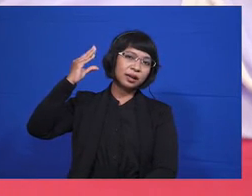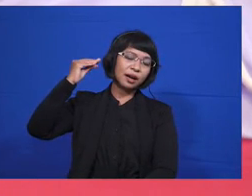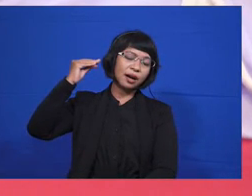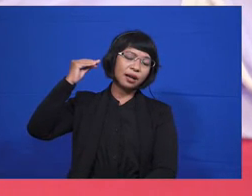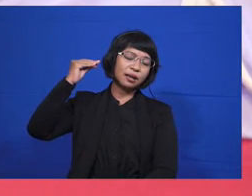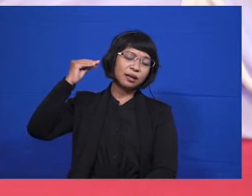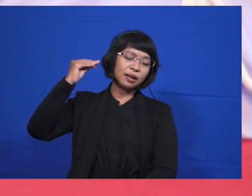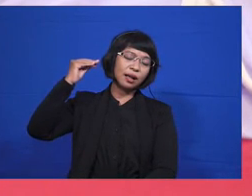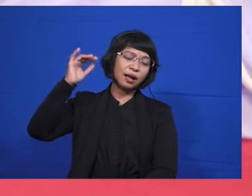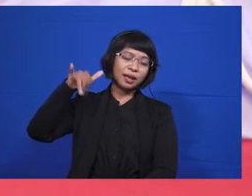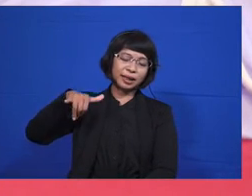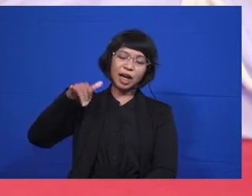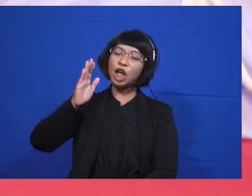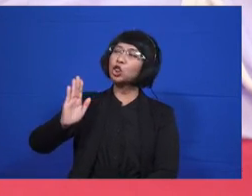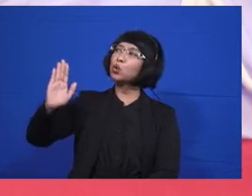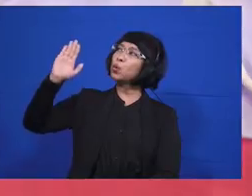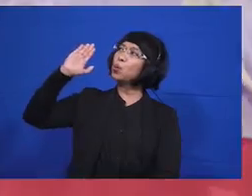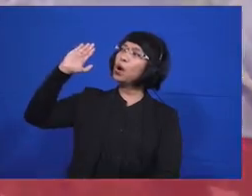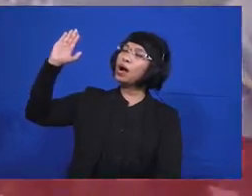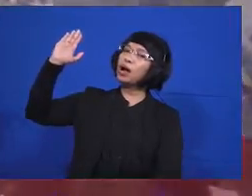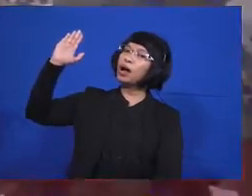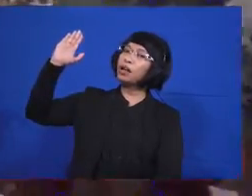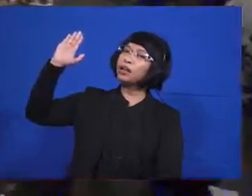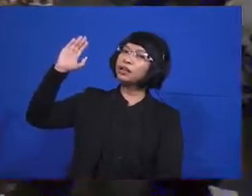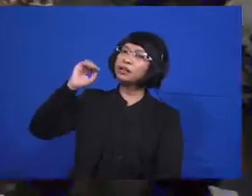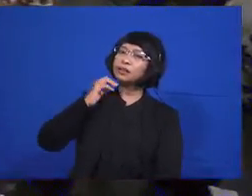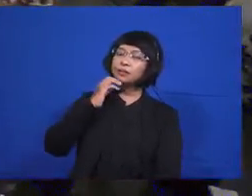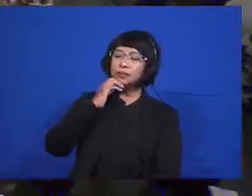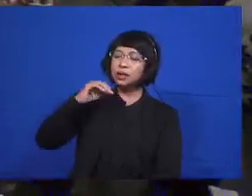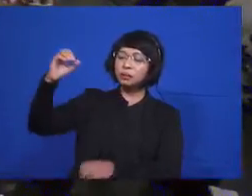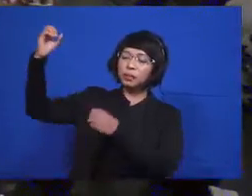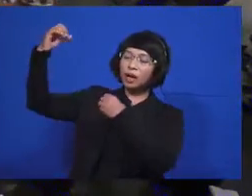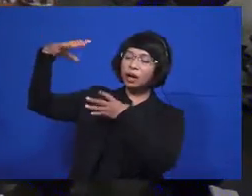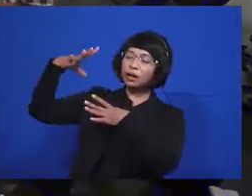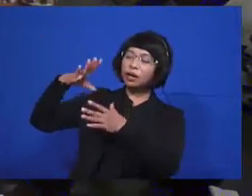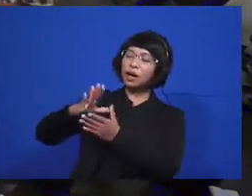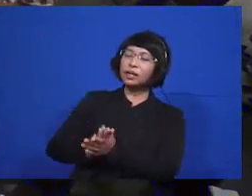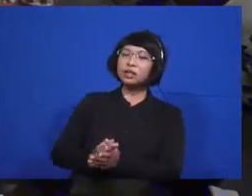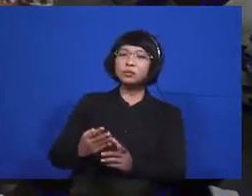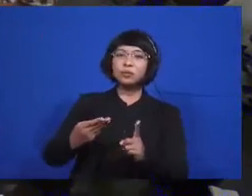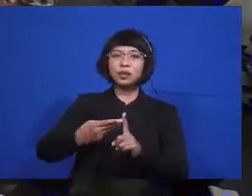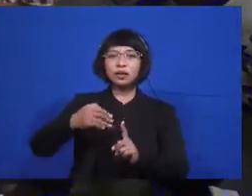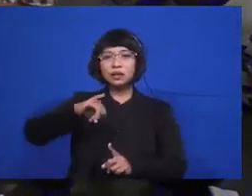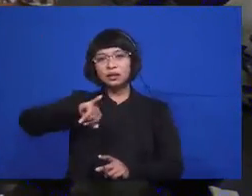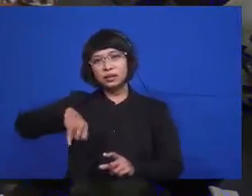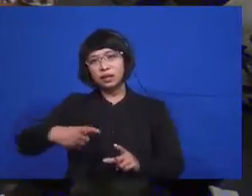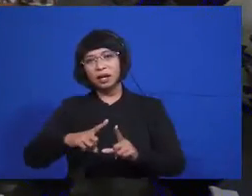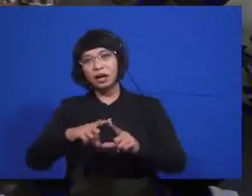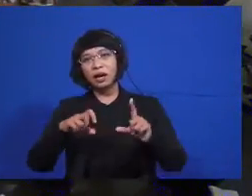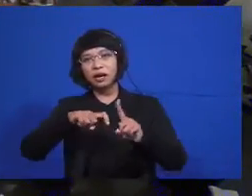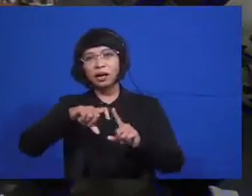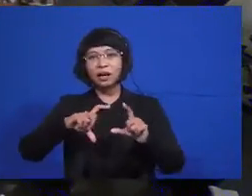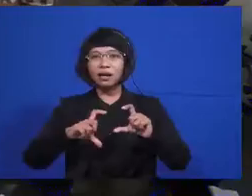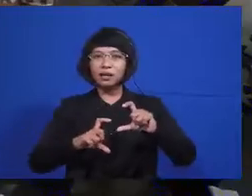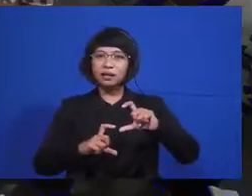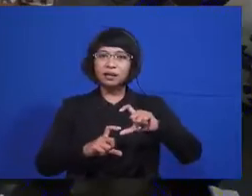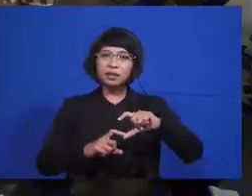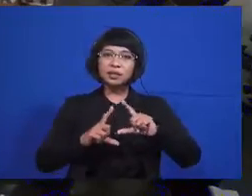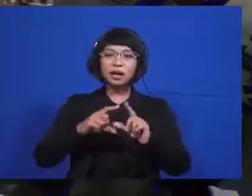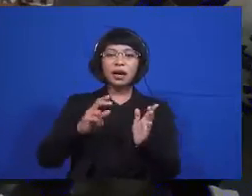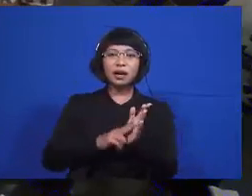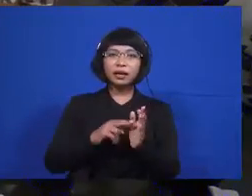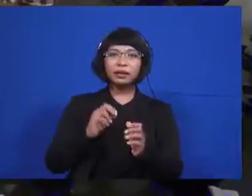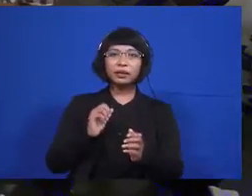Dengarkanlah ya Tuhan. Limpahkanlah kebijaksanaan kepada para pemimpin